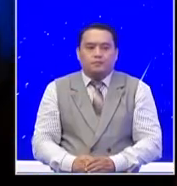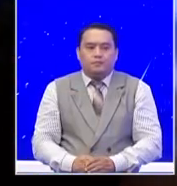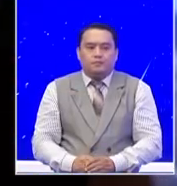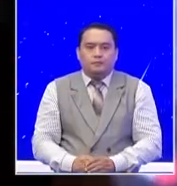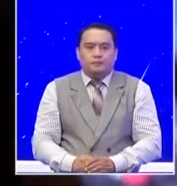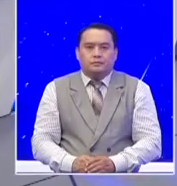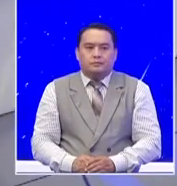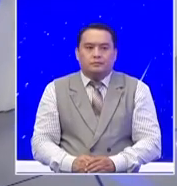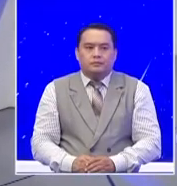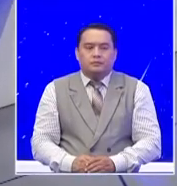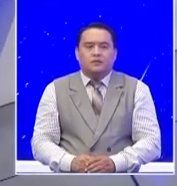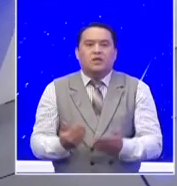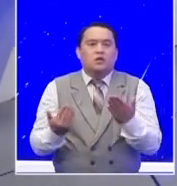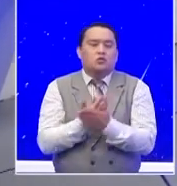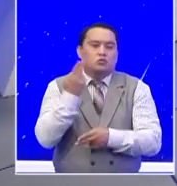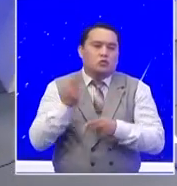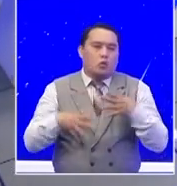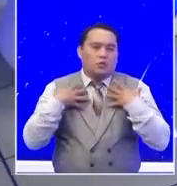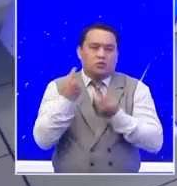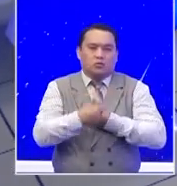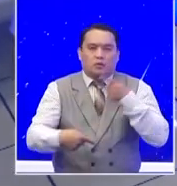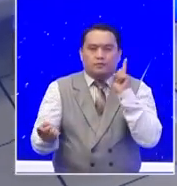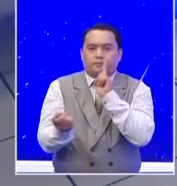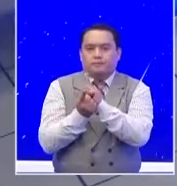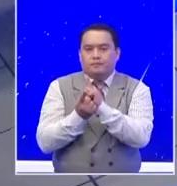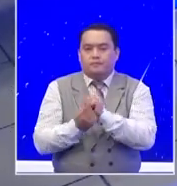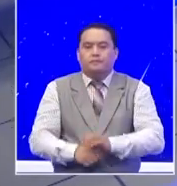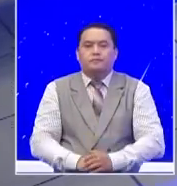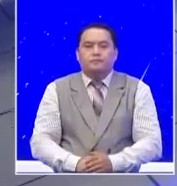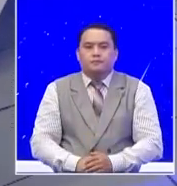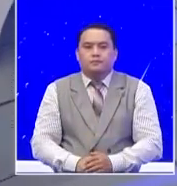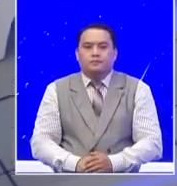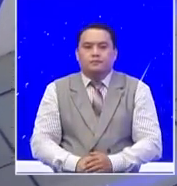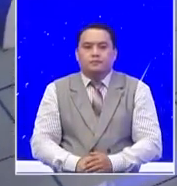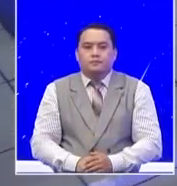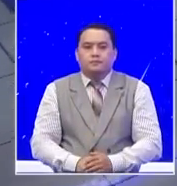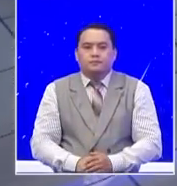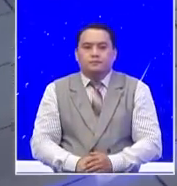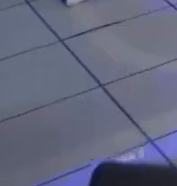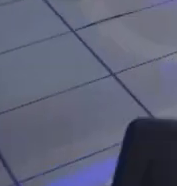Такими событиями был насыщен уходящий день. Спасибо за внимание. До свидания.